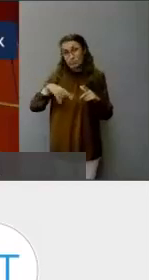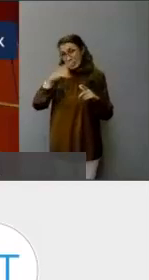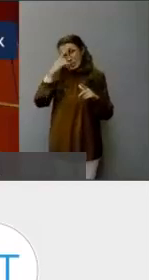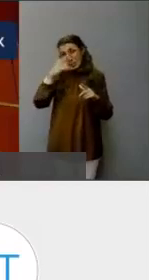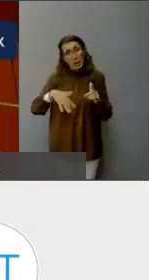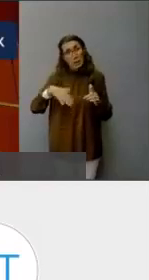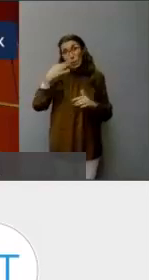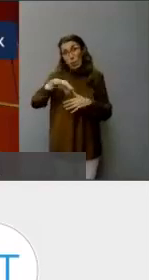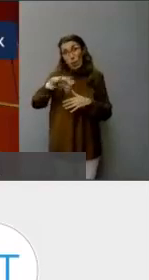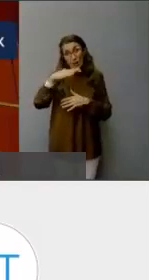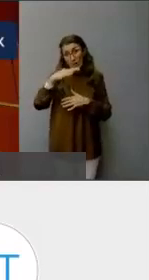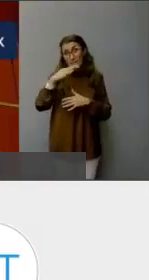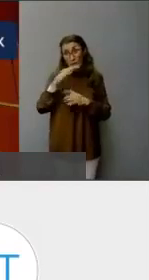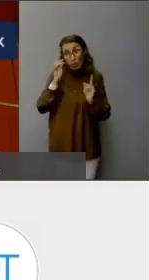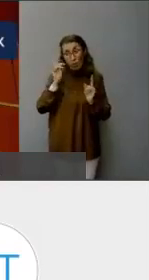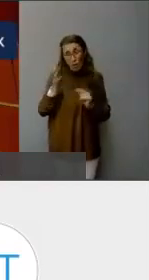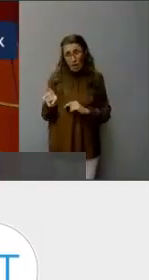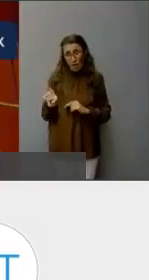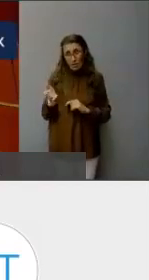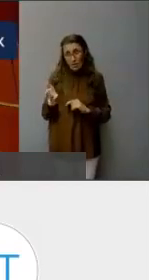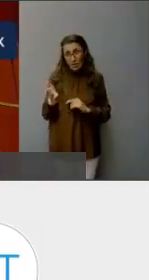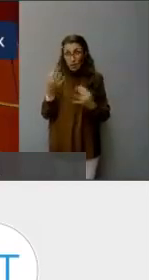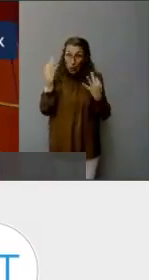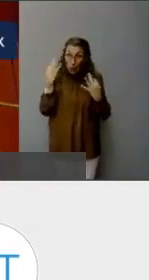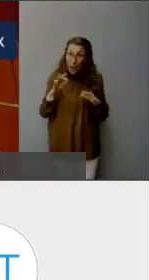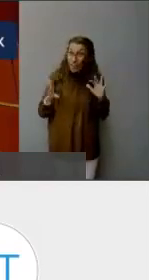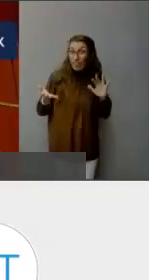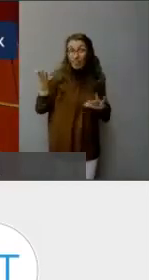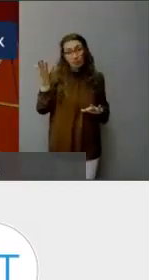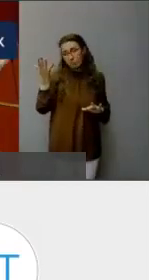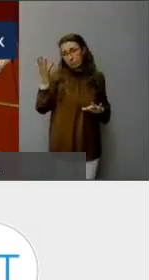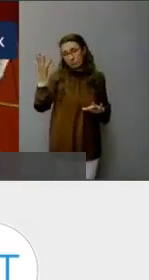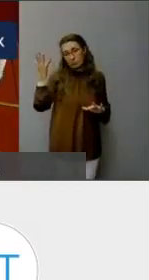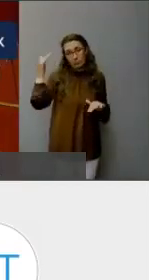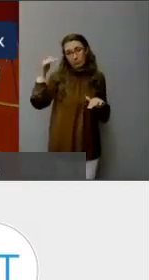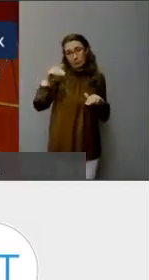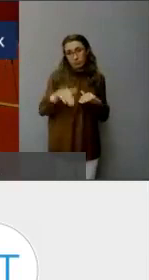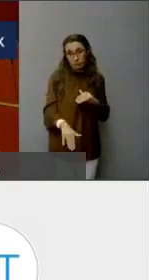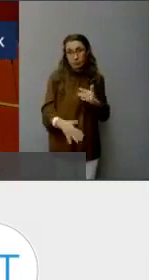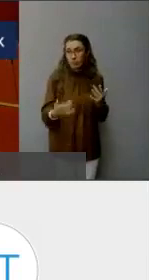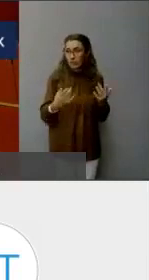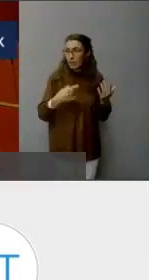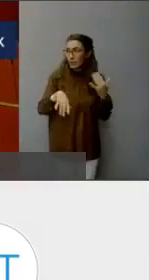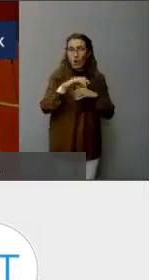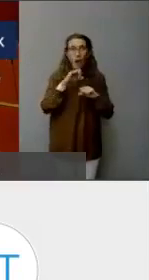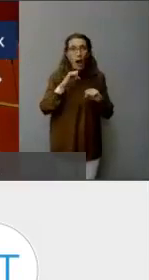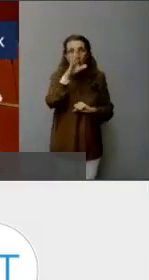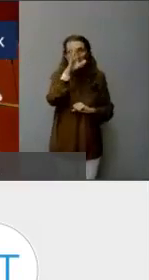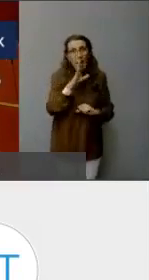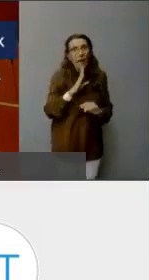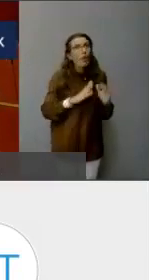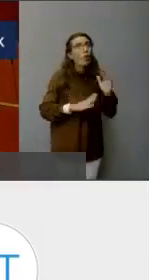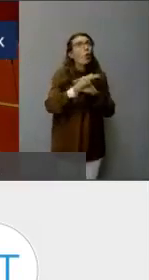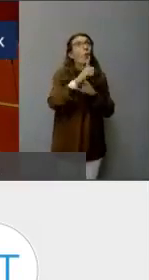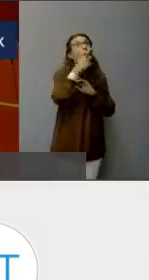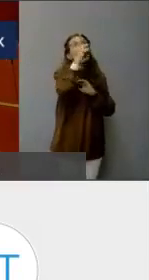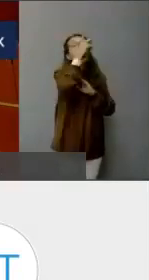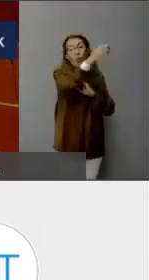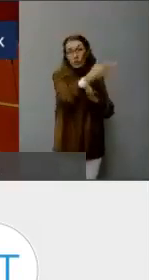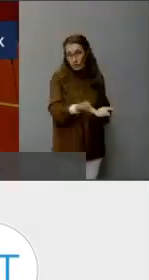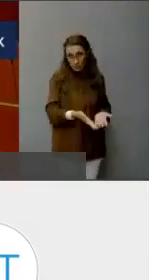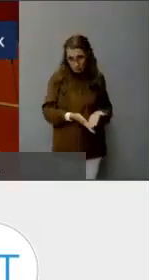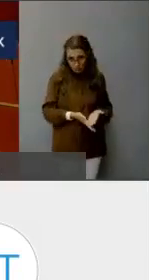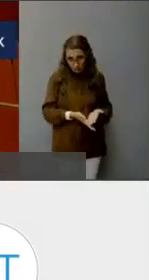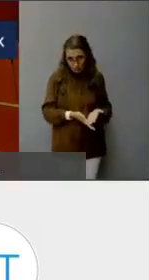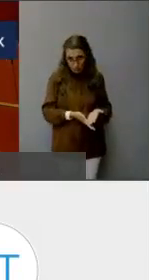dell'acqua del costruito non è che sia granché la dico perché non è che noi non abitiamo sulla luna neanche il signor catena d'oro ma